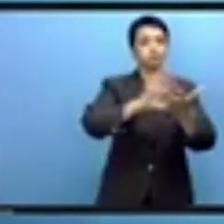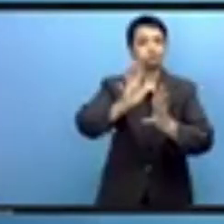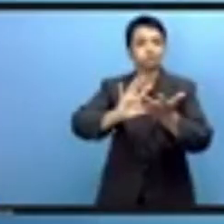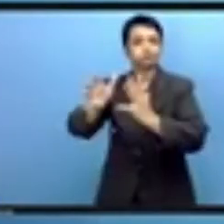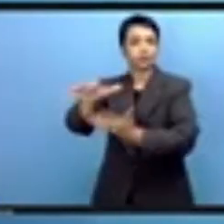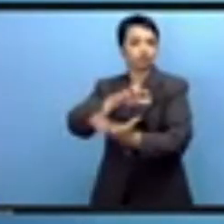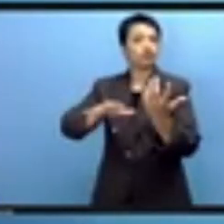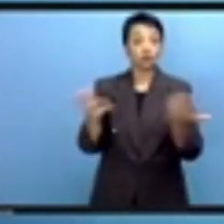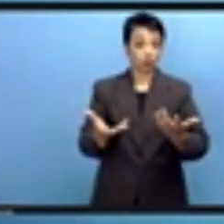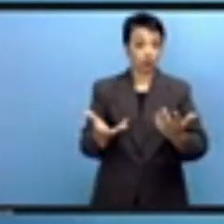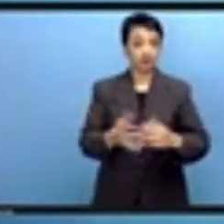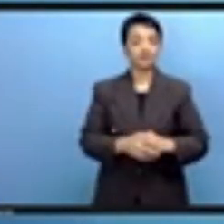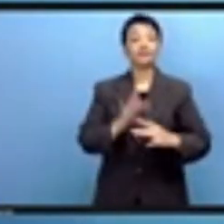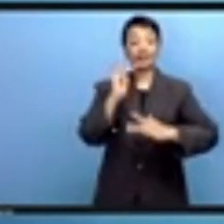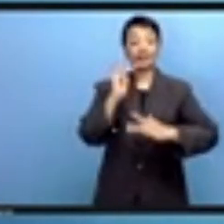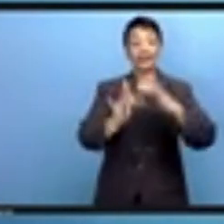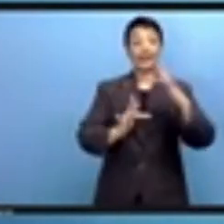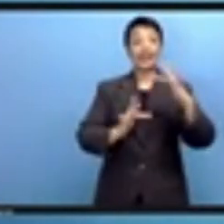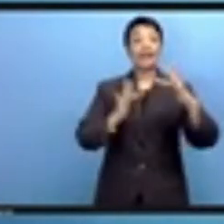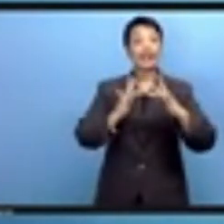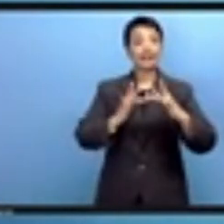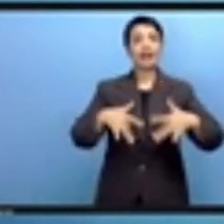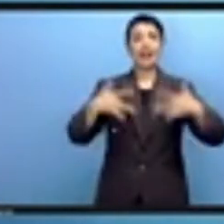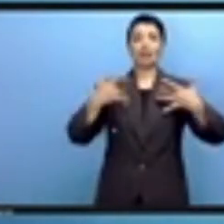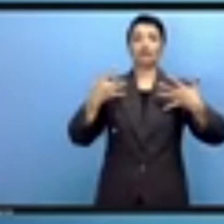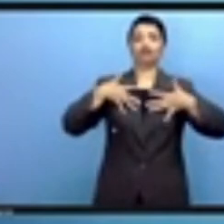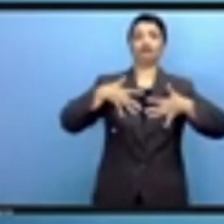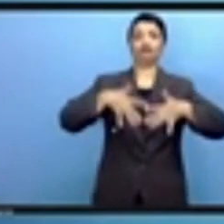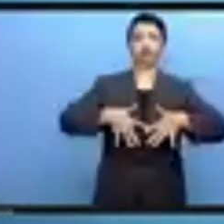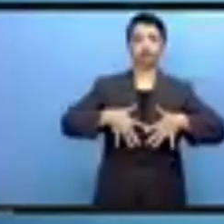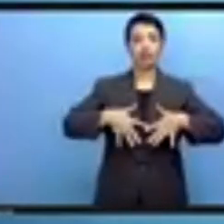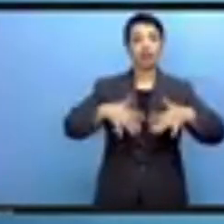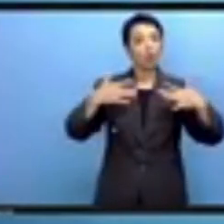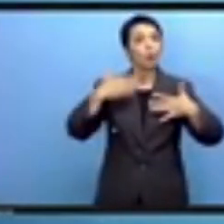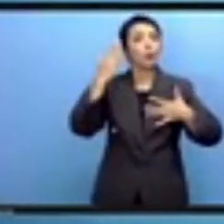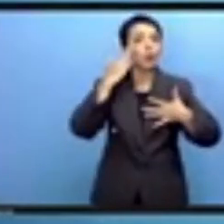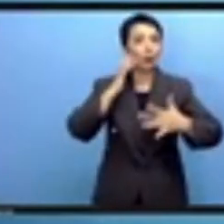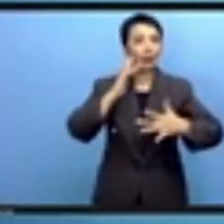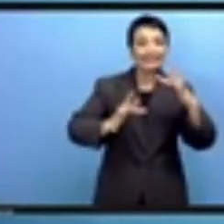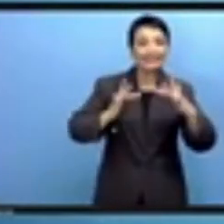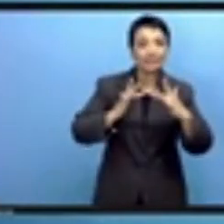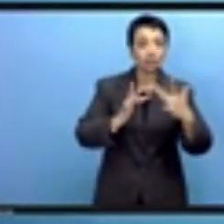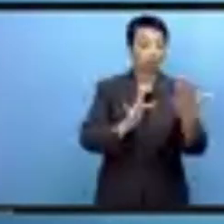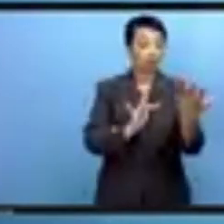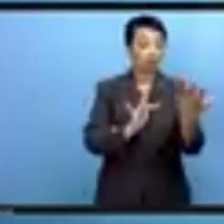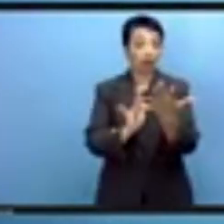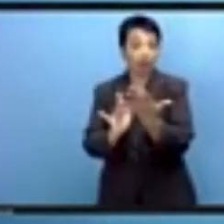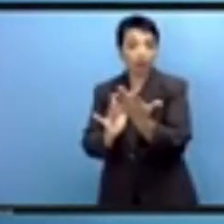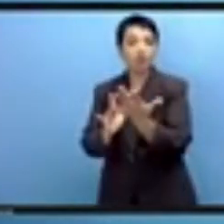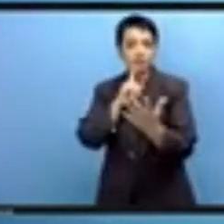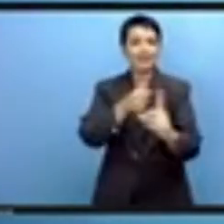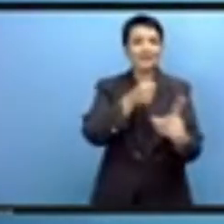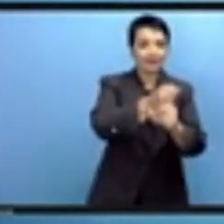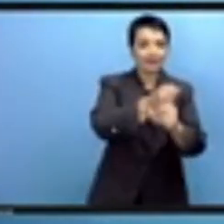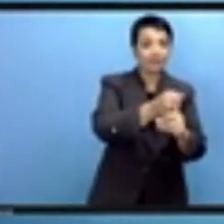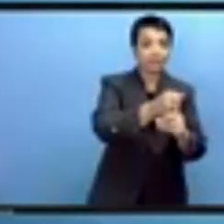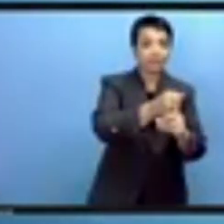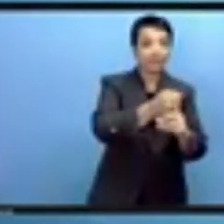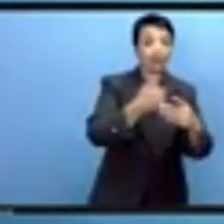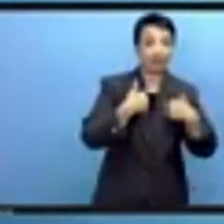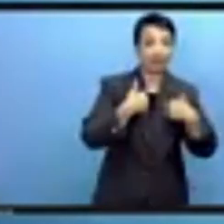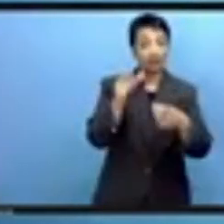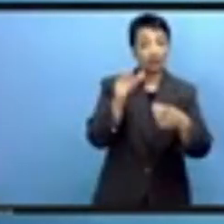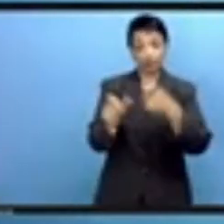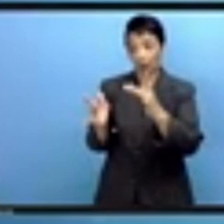个危机，互联网它嵌入到我们生活的方方面面，我们有那么多